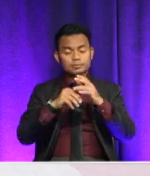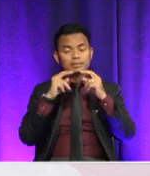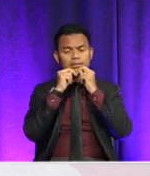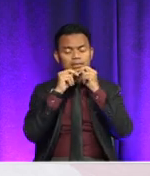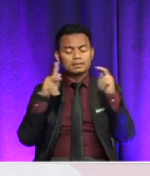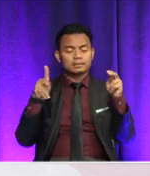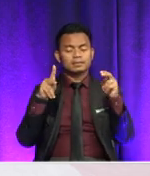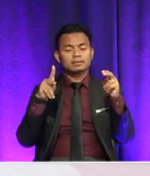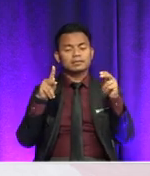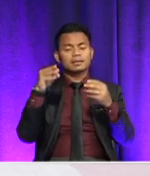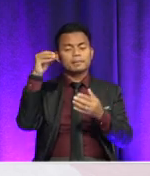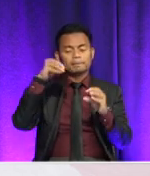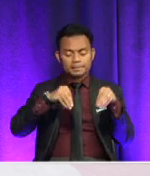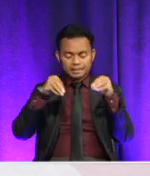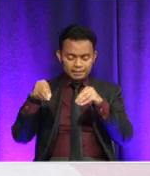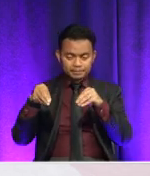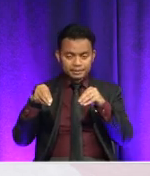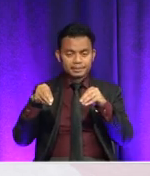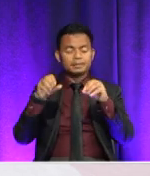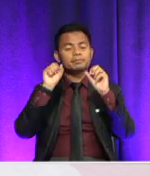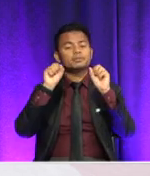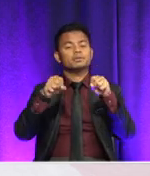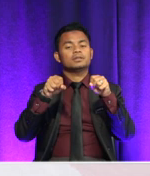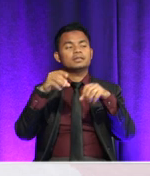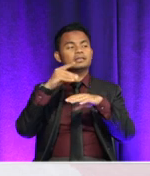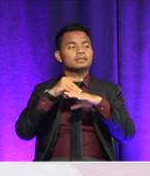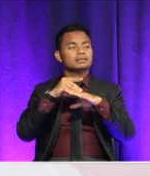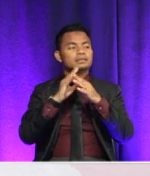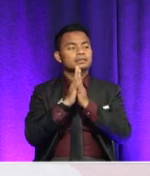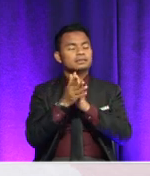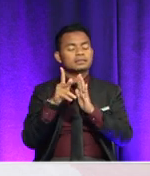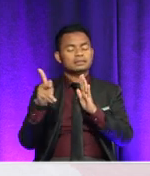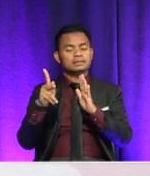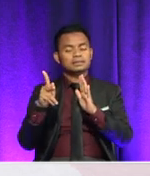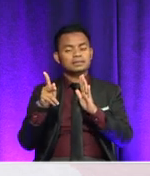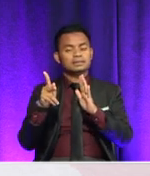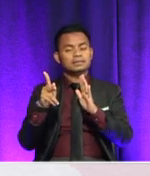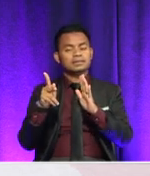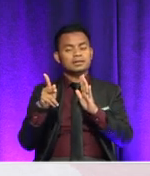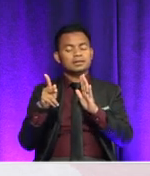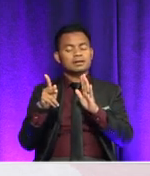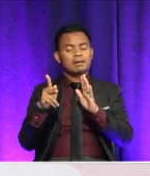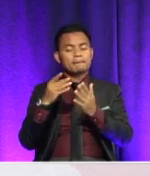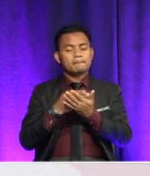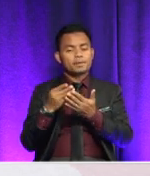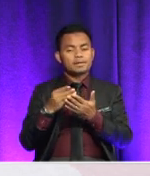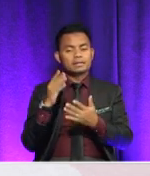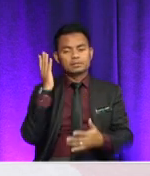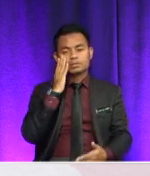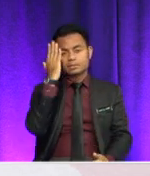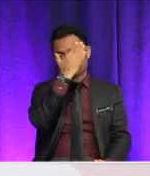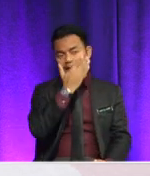boleh dijadikan produk kosmetik Ayah ini merupakan ayat majmuk compliment